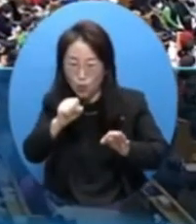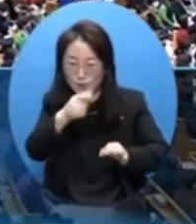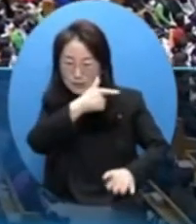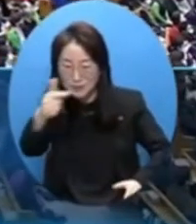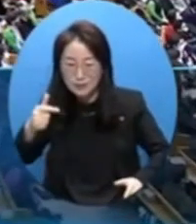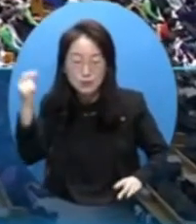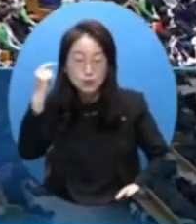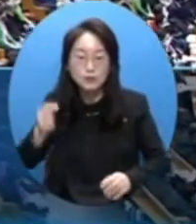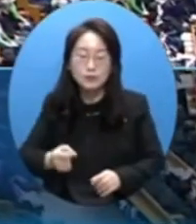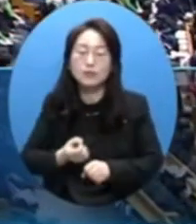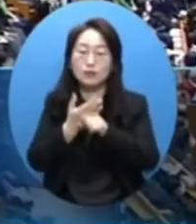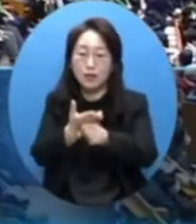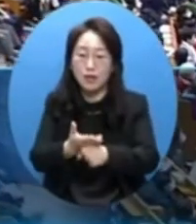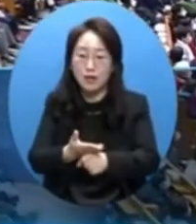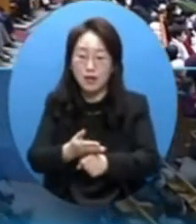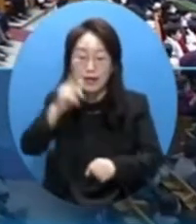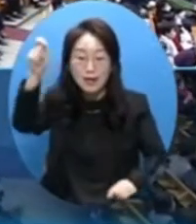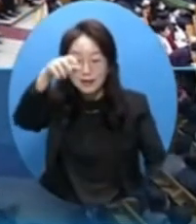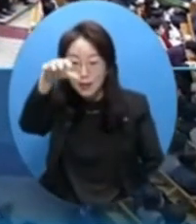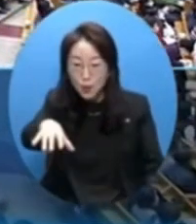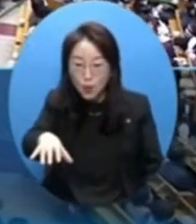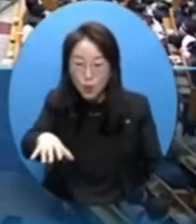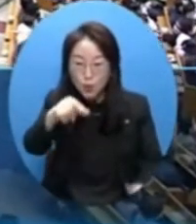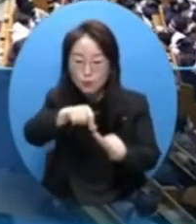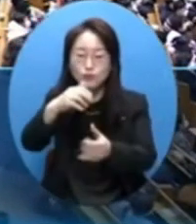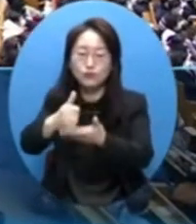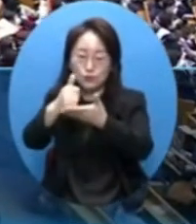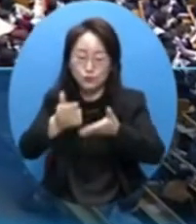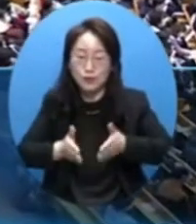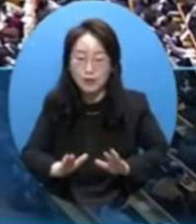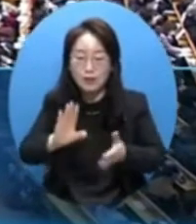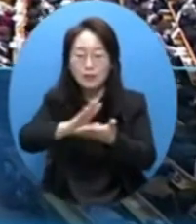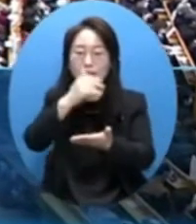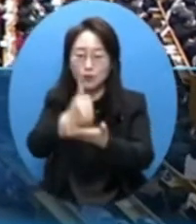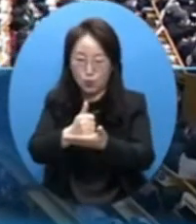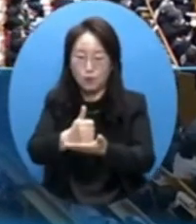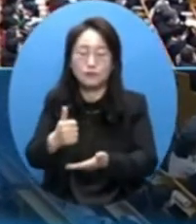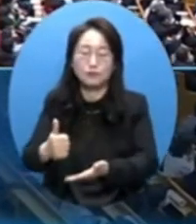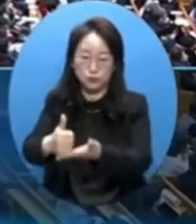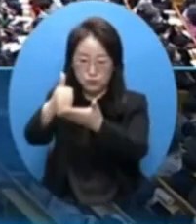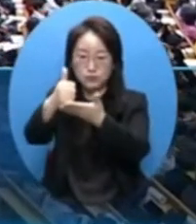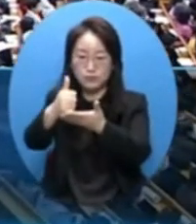오늘 다윗의 동네에 너희를 위하여 구주가 나셨으니 곧 그리스도 주시니라